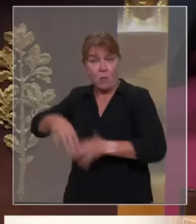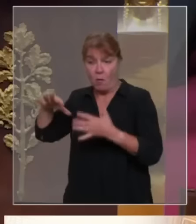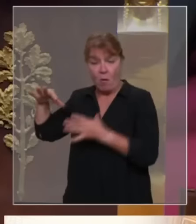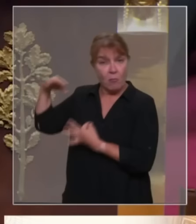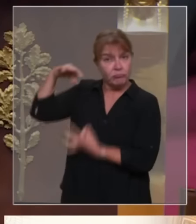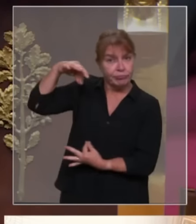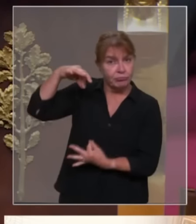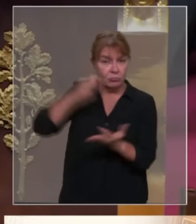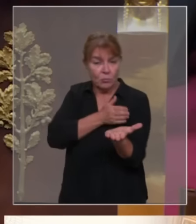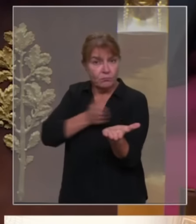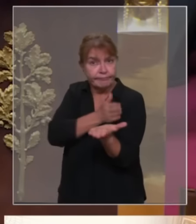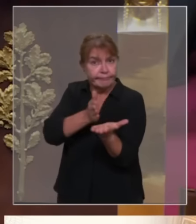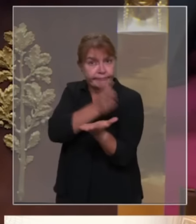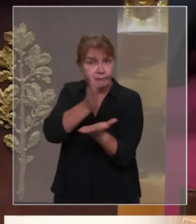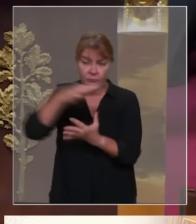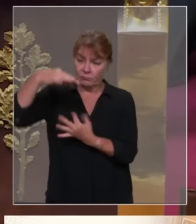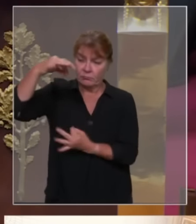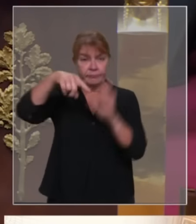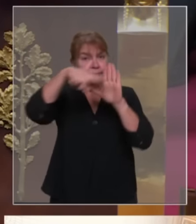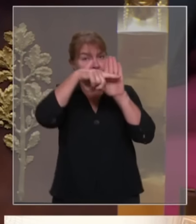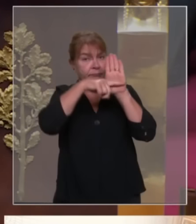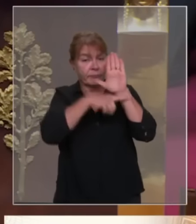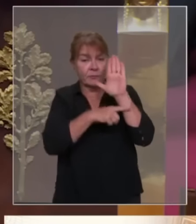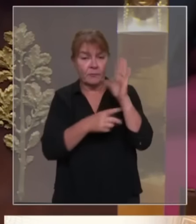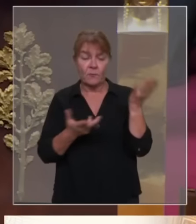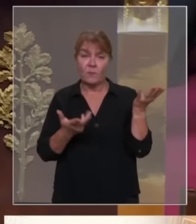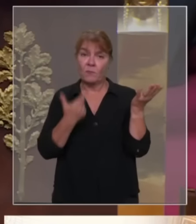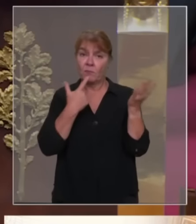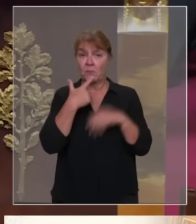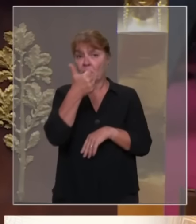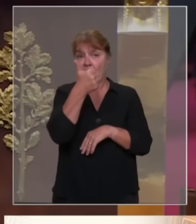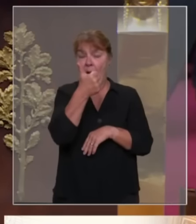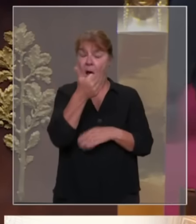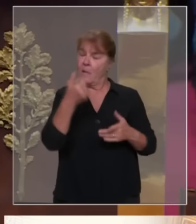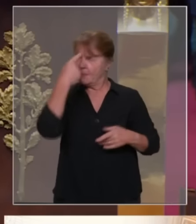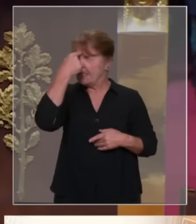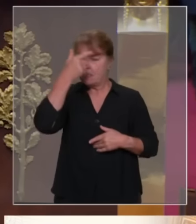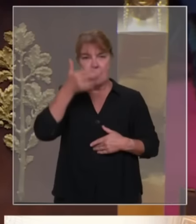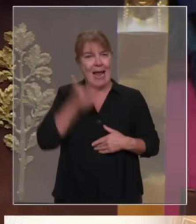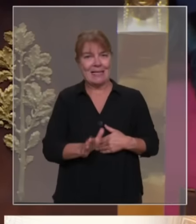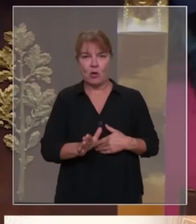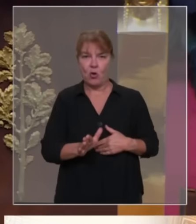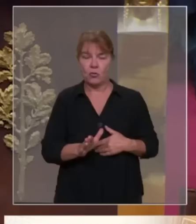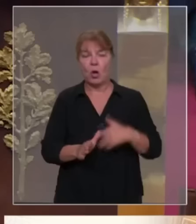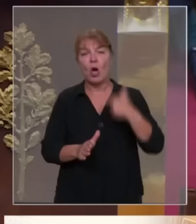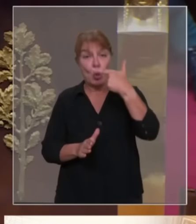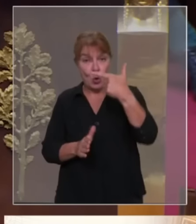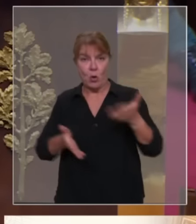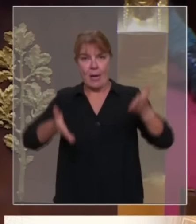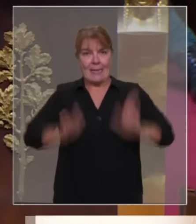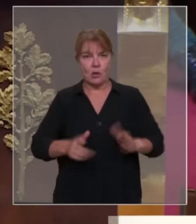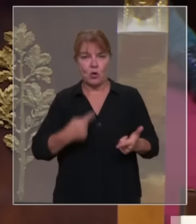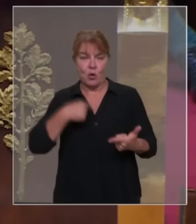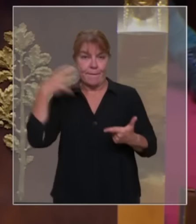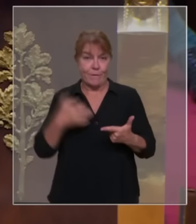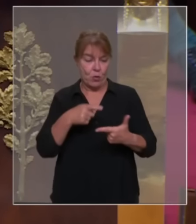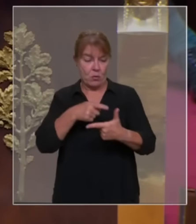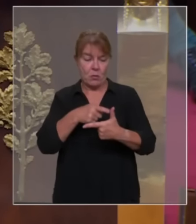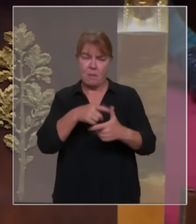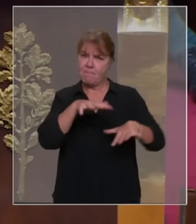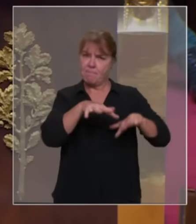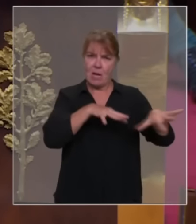route qui tient, si vous voulez bien, en une exigence que je vais rappeler, une double exigence, en une